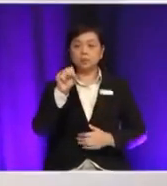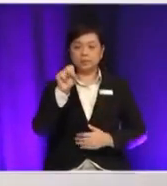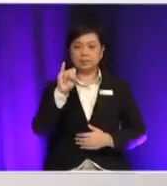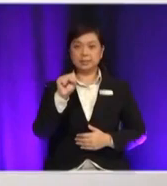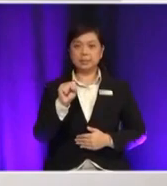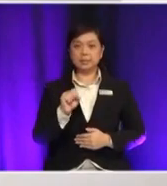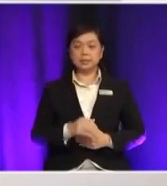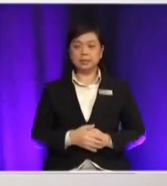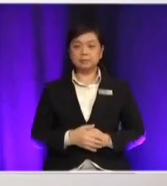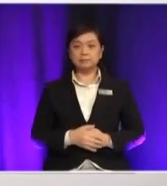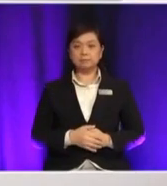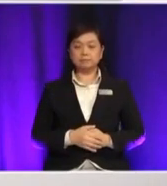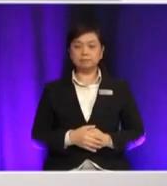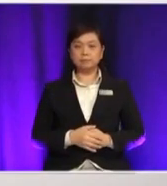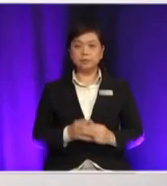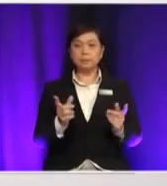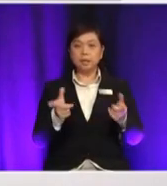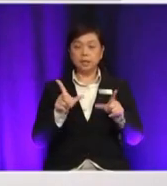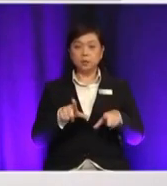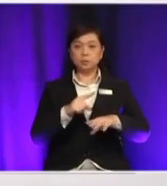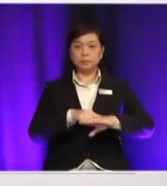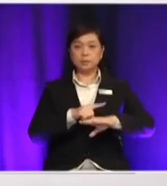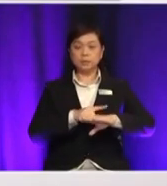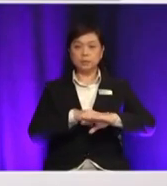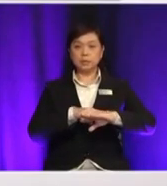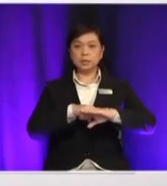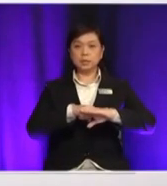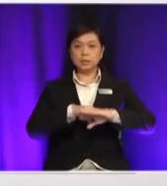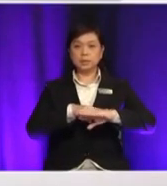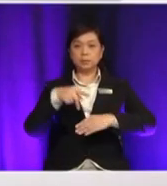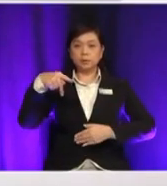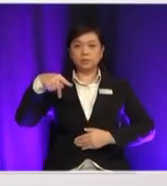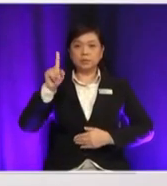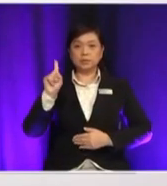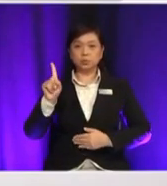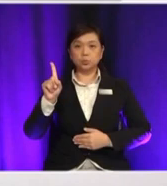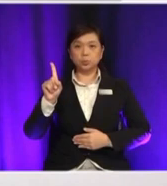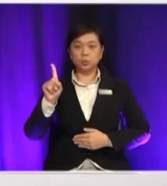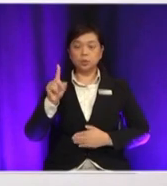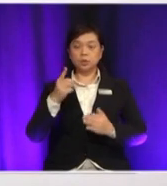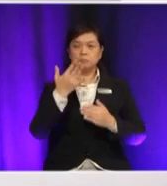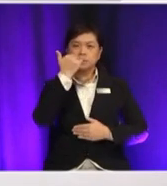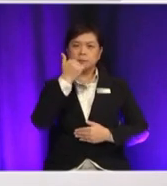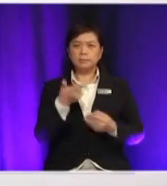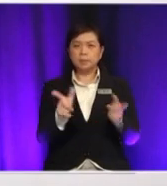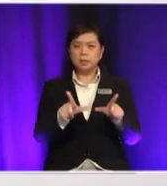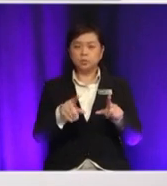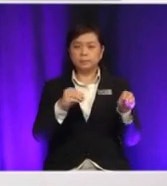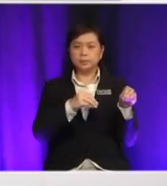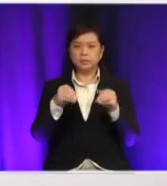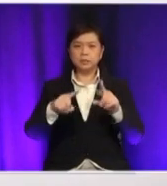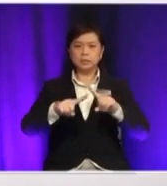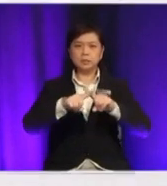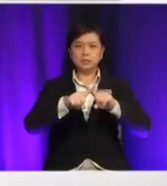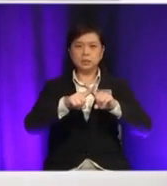dia berlaku semasa profasa 1 betul Apa tujuannya berlaku pindah silang nih Kris